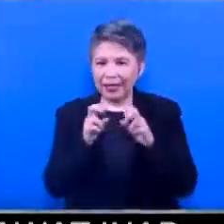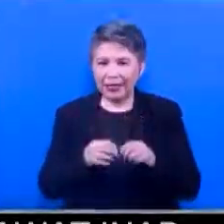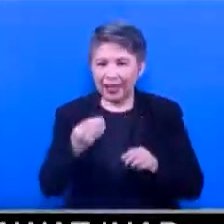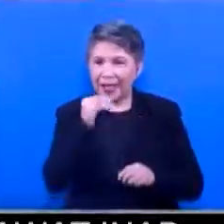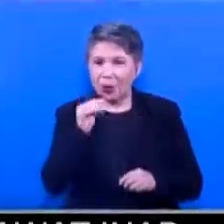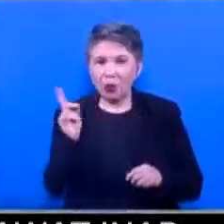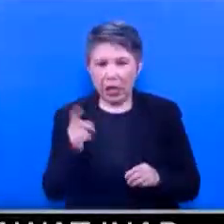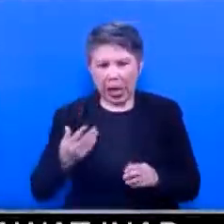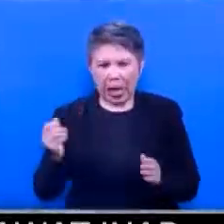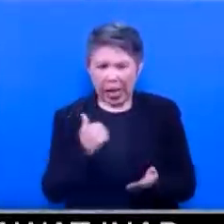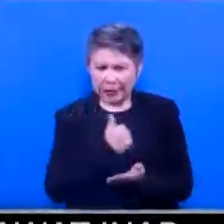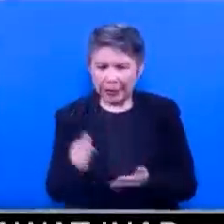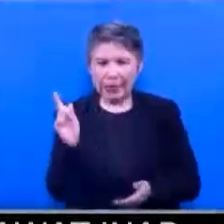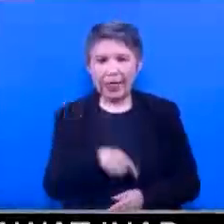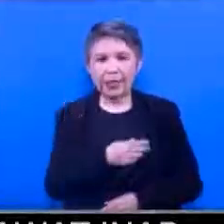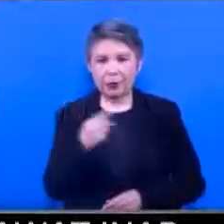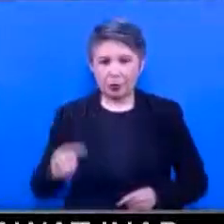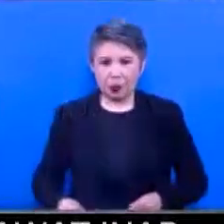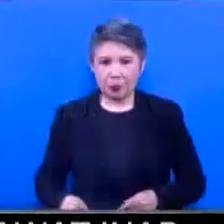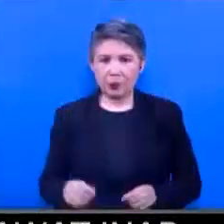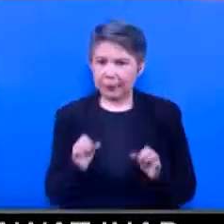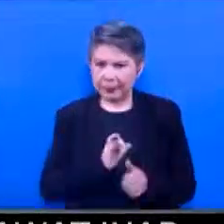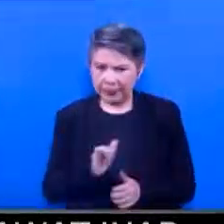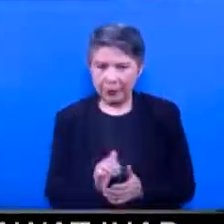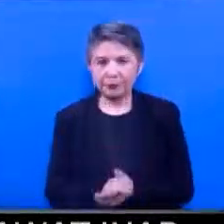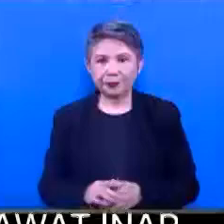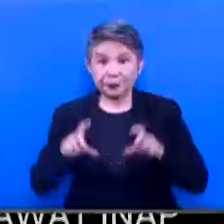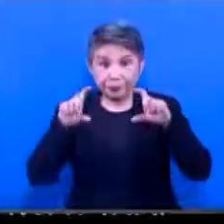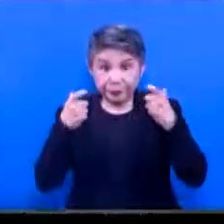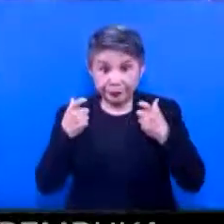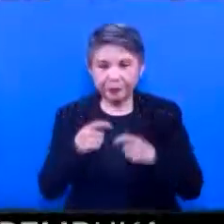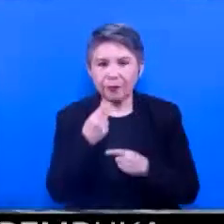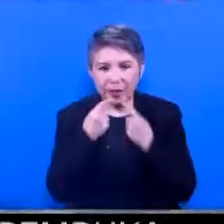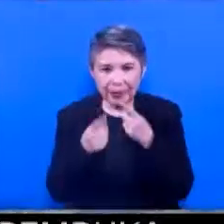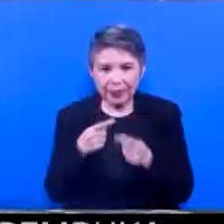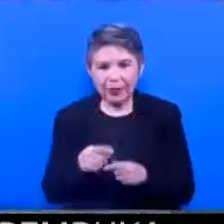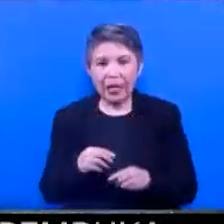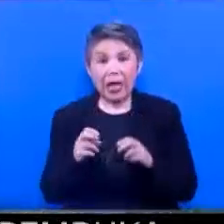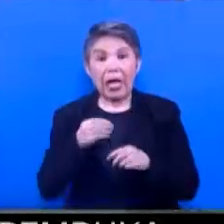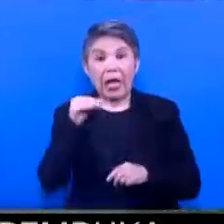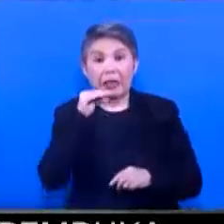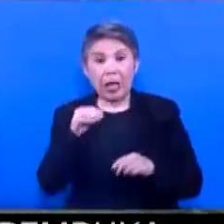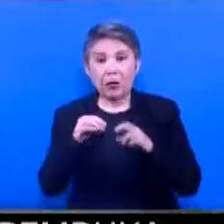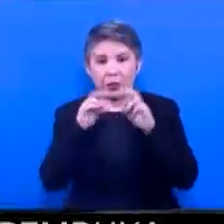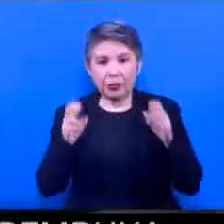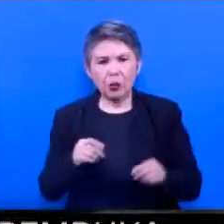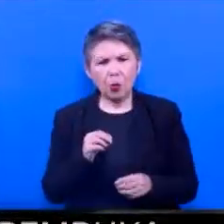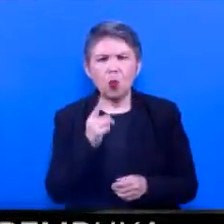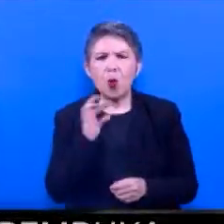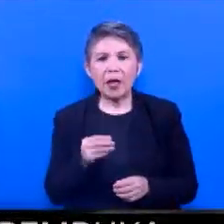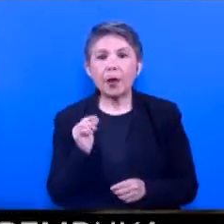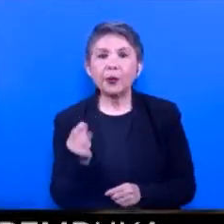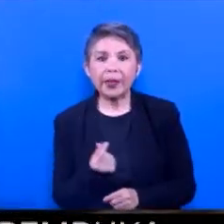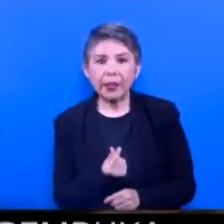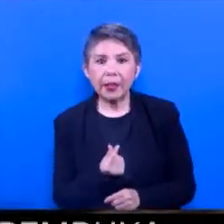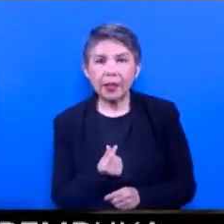dengan tahu dari daerah asalnya. Berdasarkan catatan Chu Fei dari Cina, tahu Kediri awalnya juga putih, kemudian